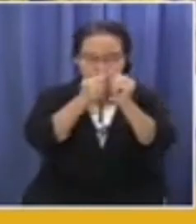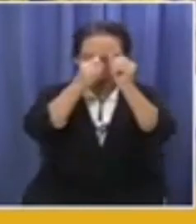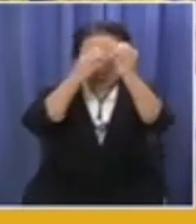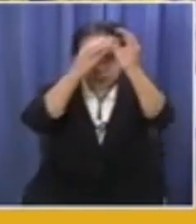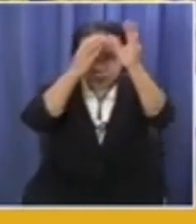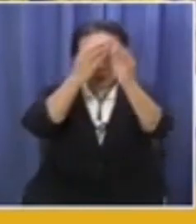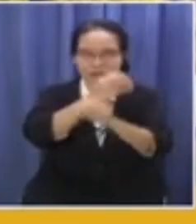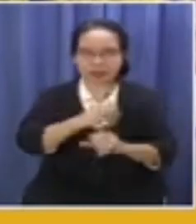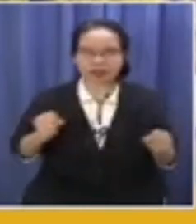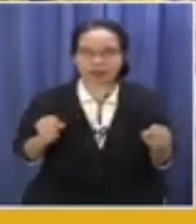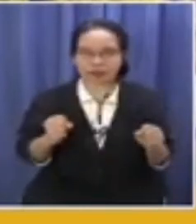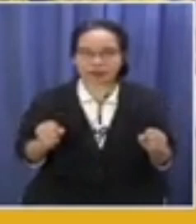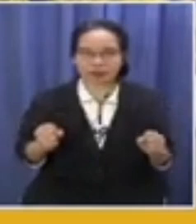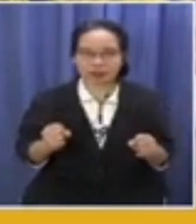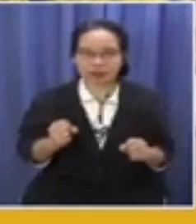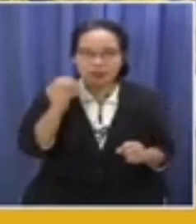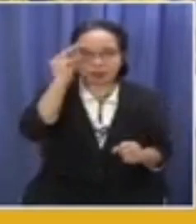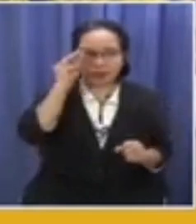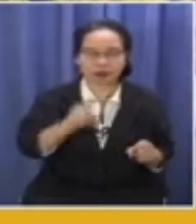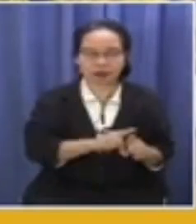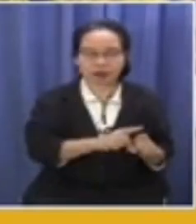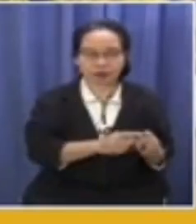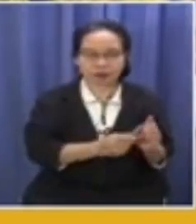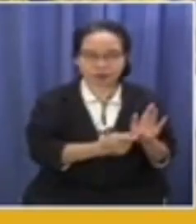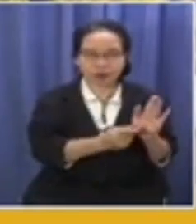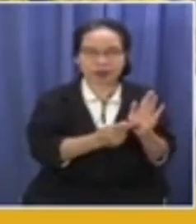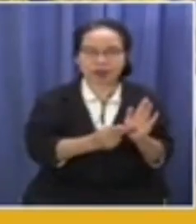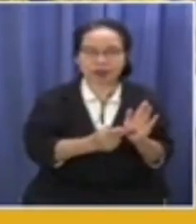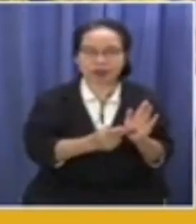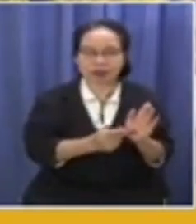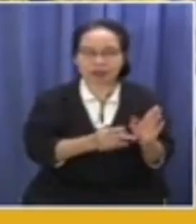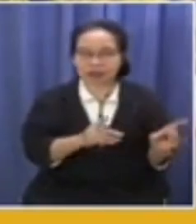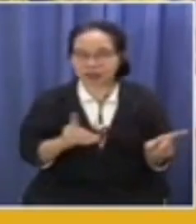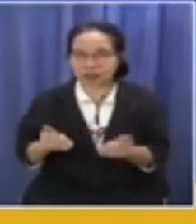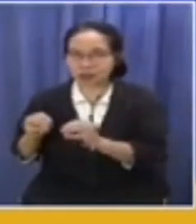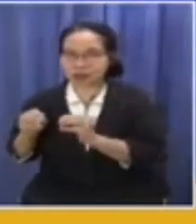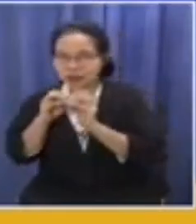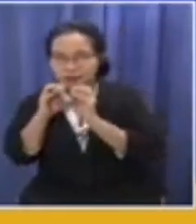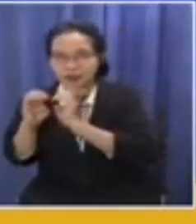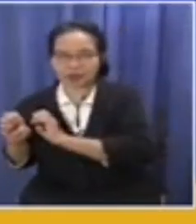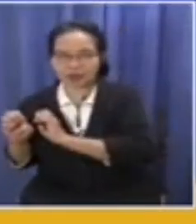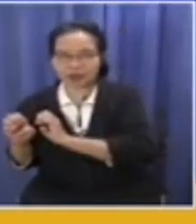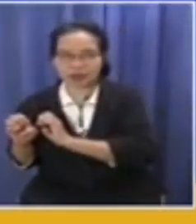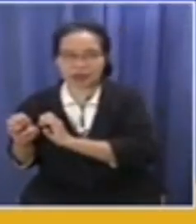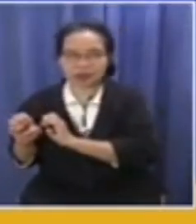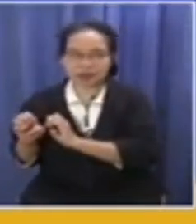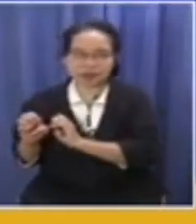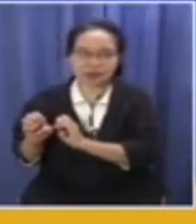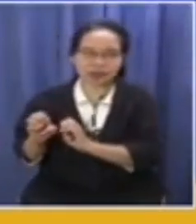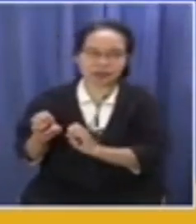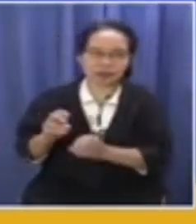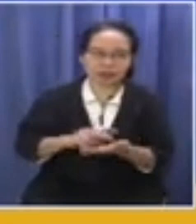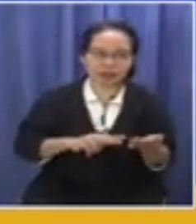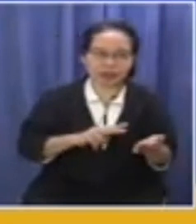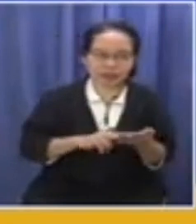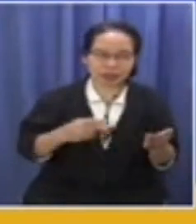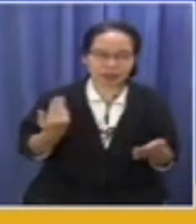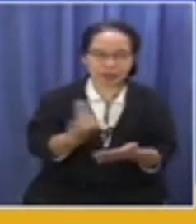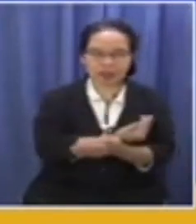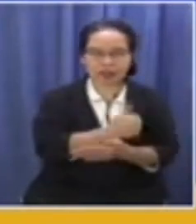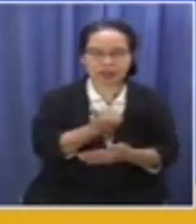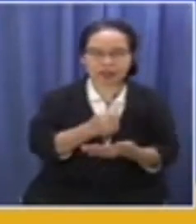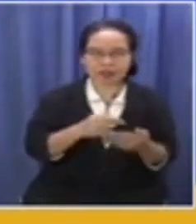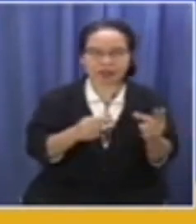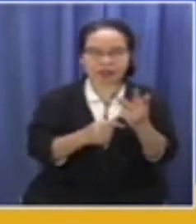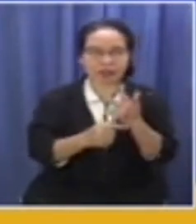nung maliligtas siya rin ang magpresenta nung mga nagsigawa ng masama Ayon basahin natin ang